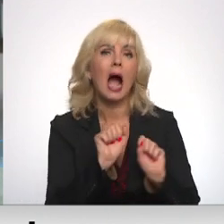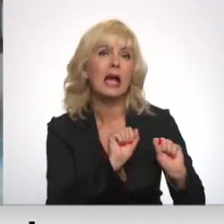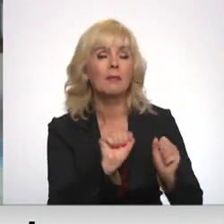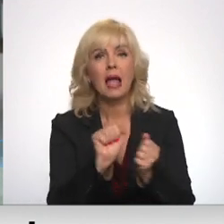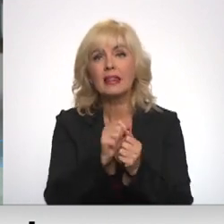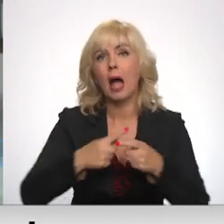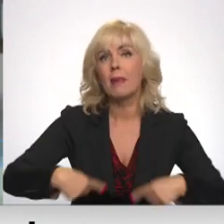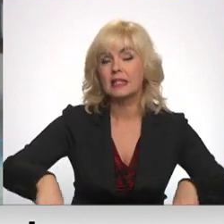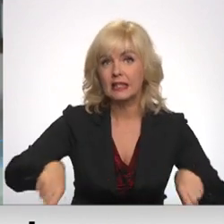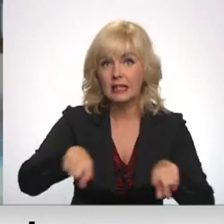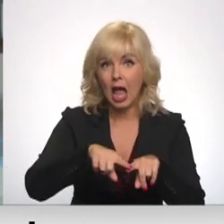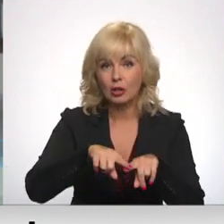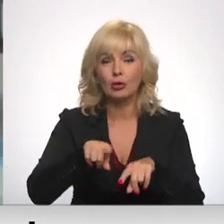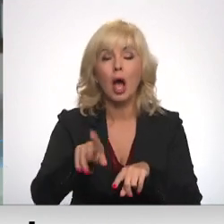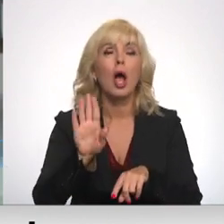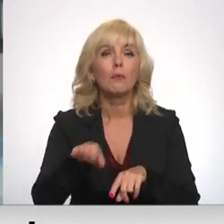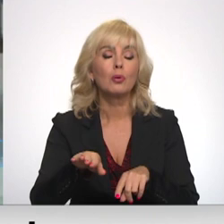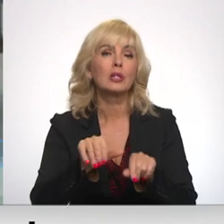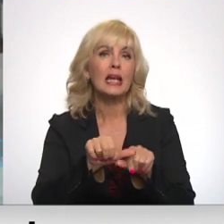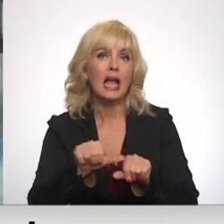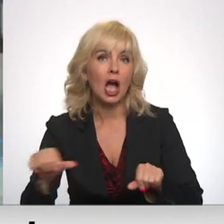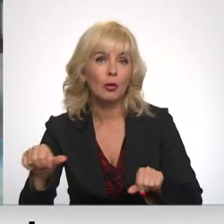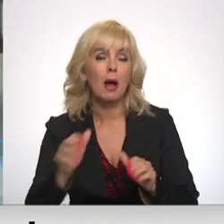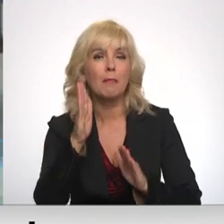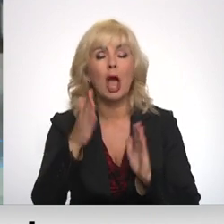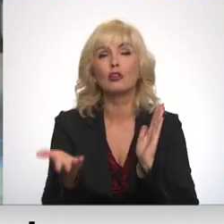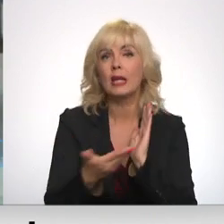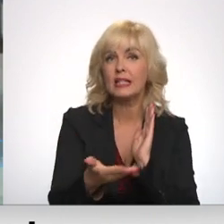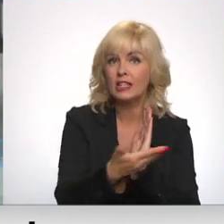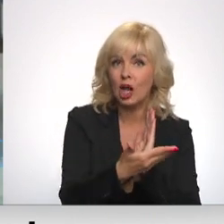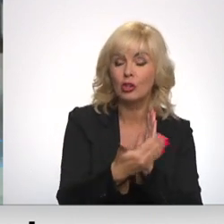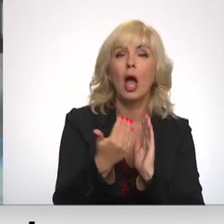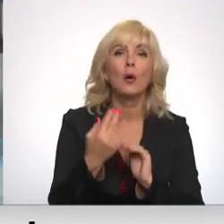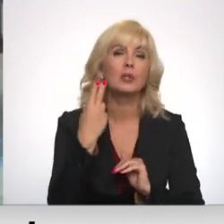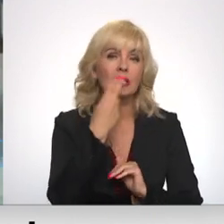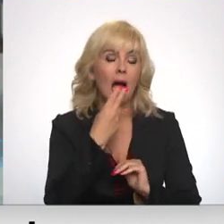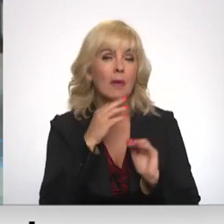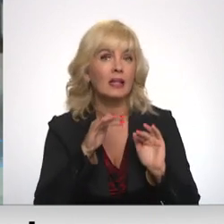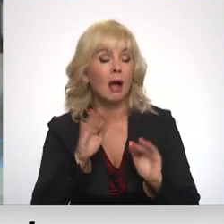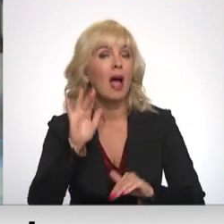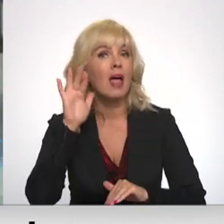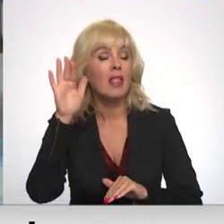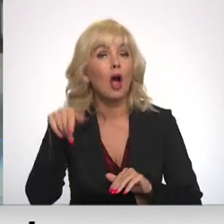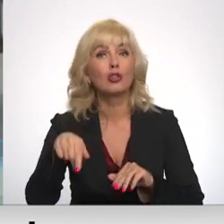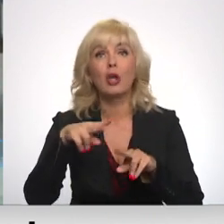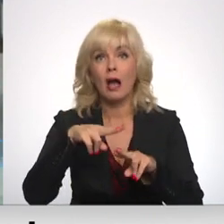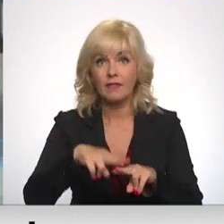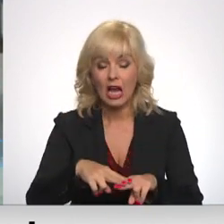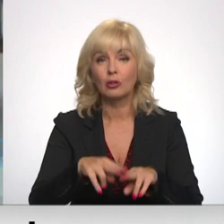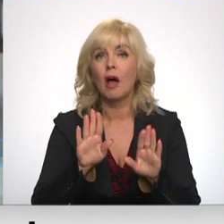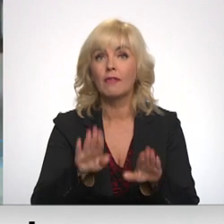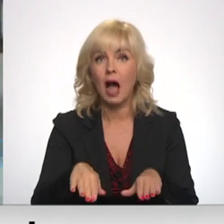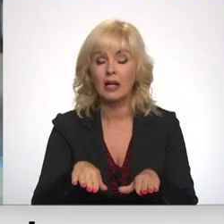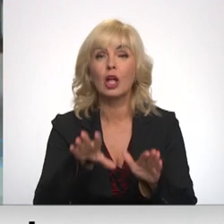dabas teritorija, kurā tiks ierobežota mežu izciršana un saimnieciskā darbība. Nākotnē šī vieta potenciāli varētu